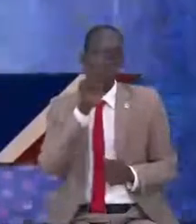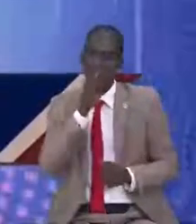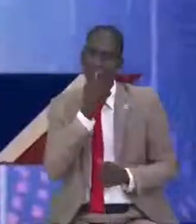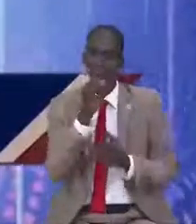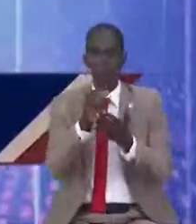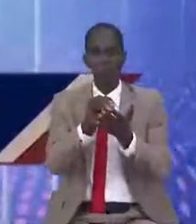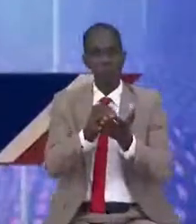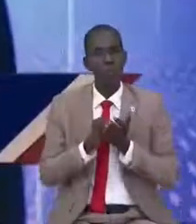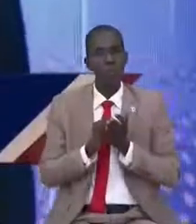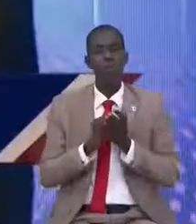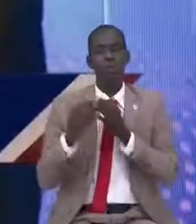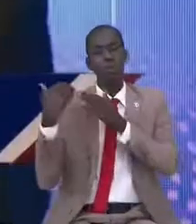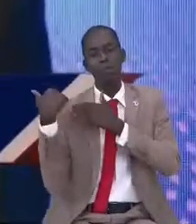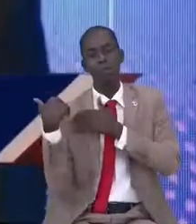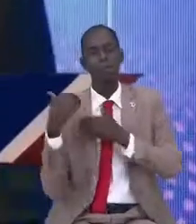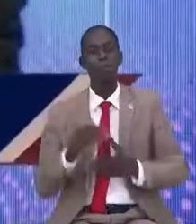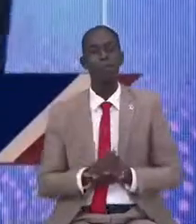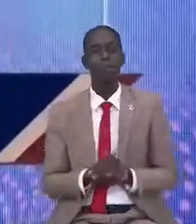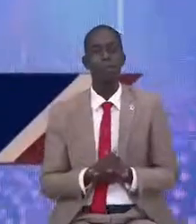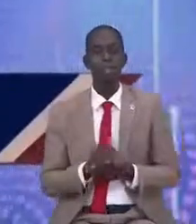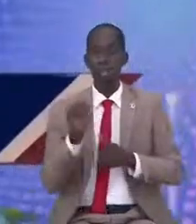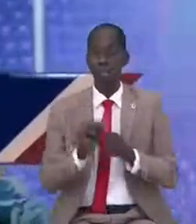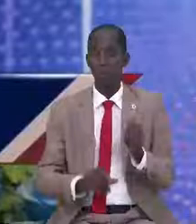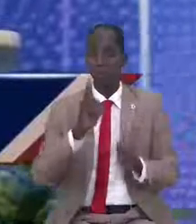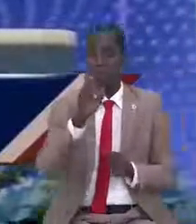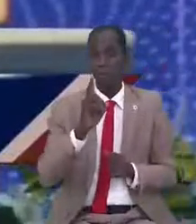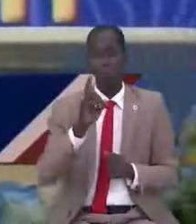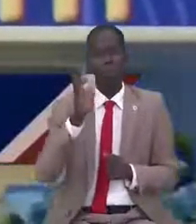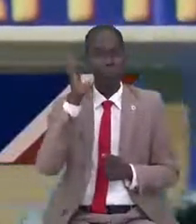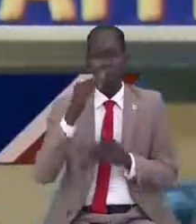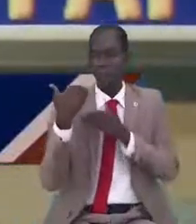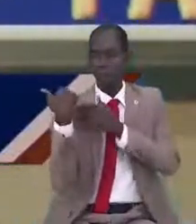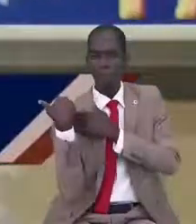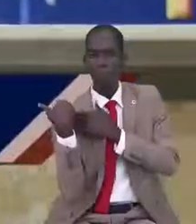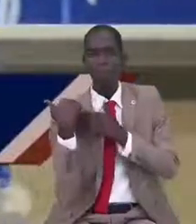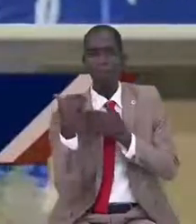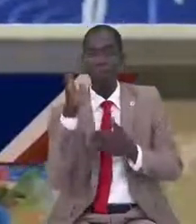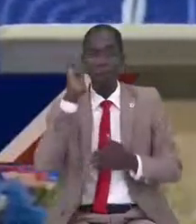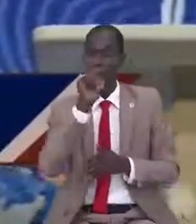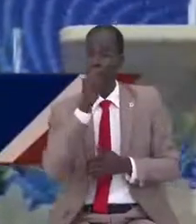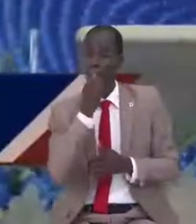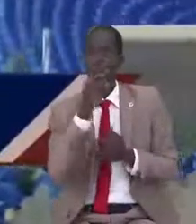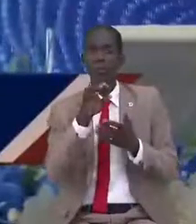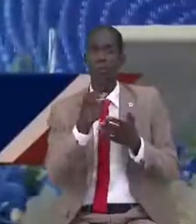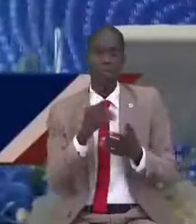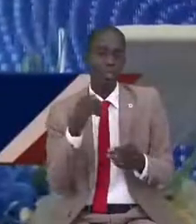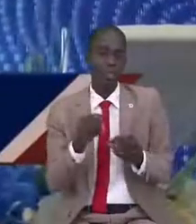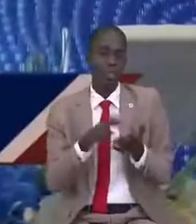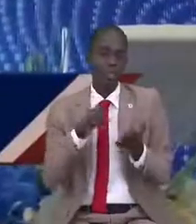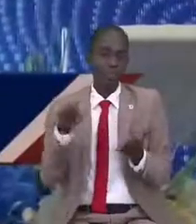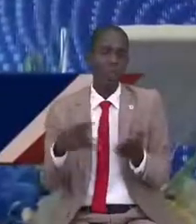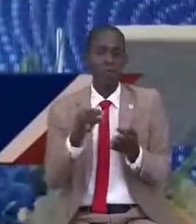son propre fardeau. Car chacun portera les conséquences